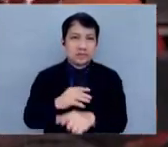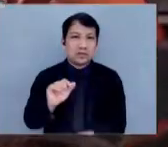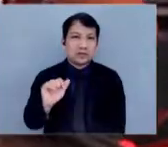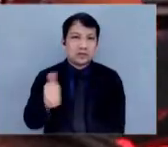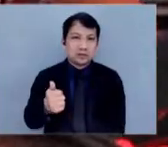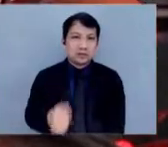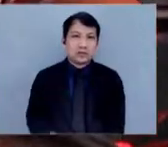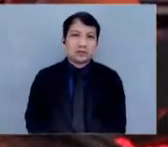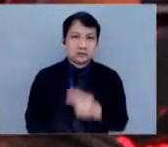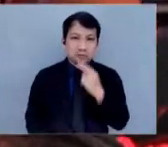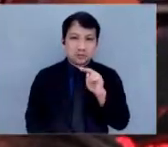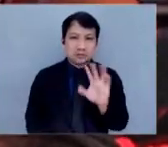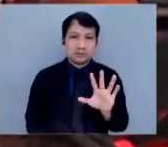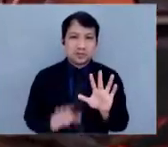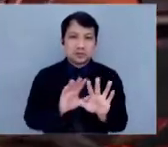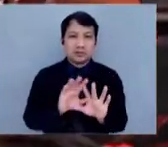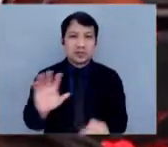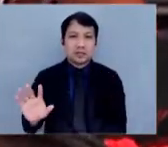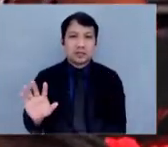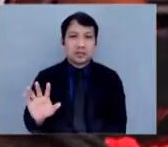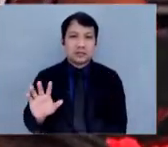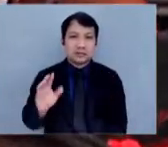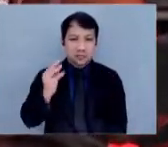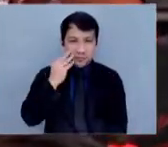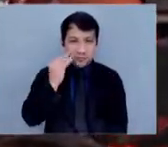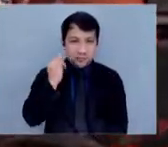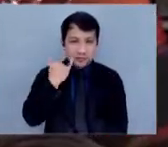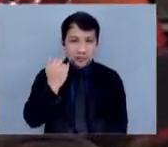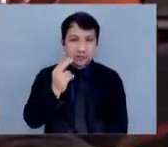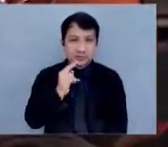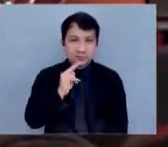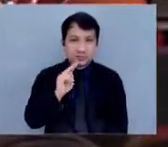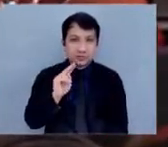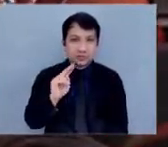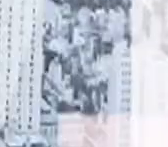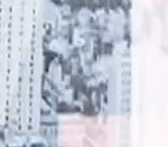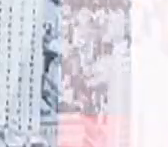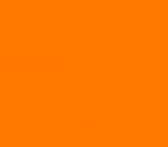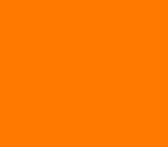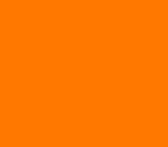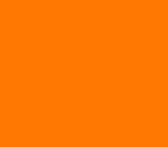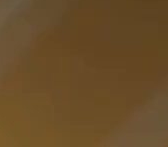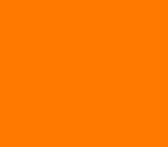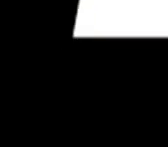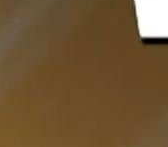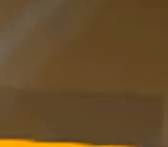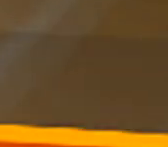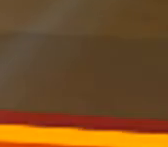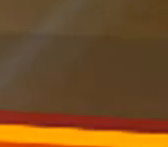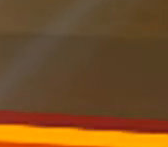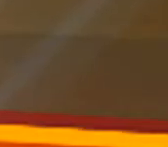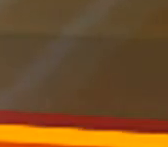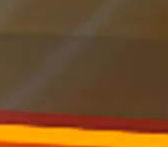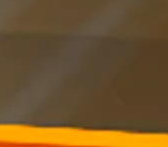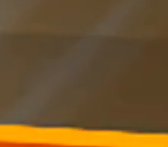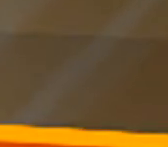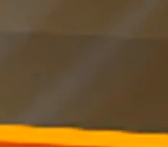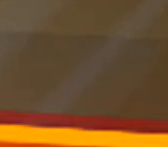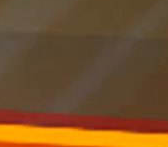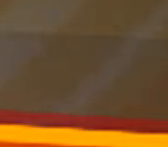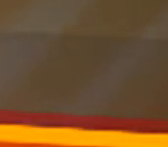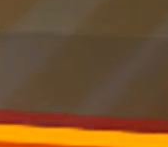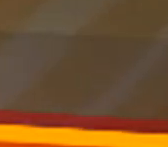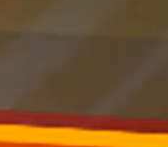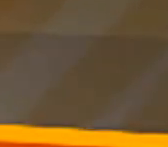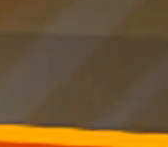Nagbabalita mula sa Frontline, MJ Murfori, News 5. Susunod, sasakyan sa Mualbual,